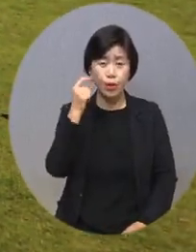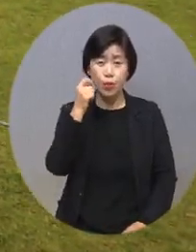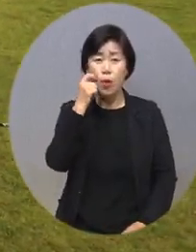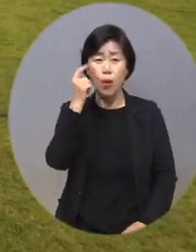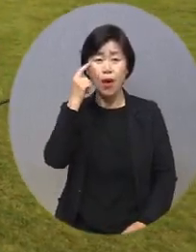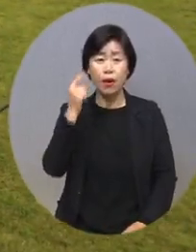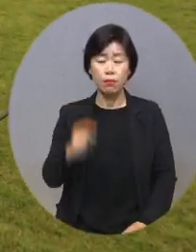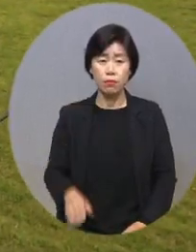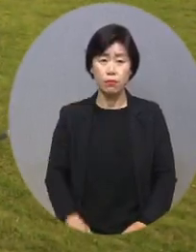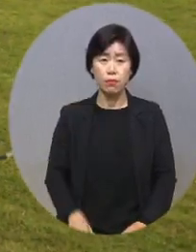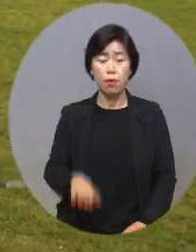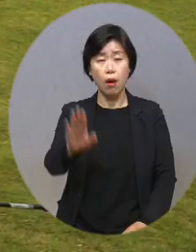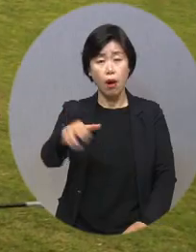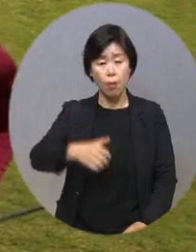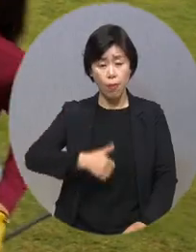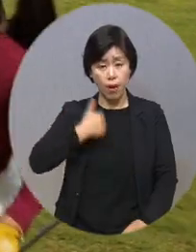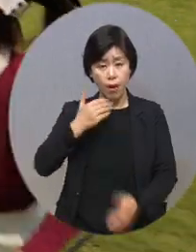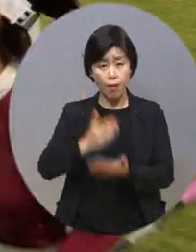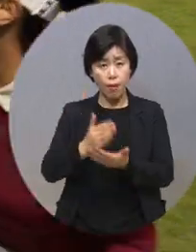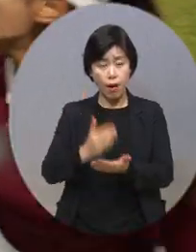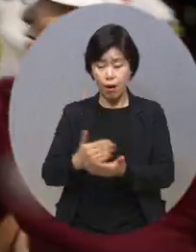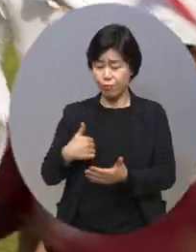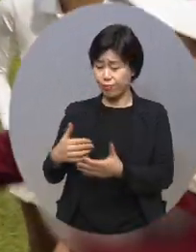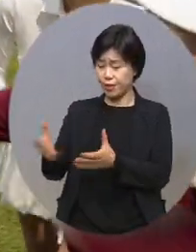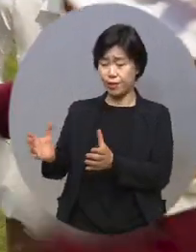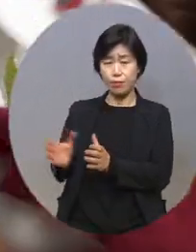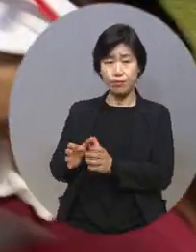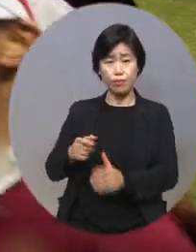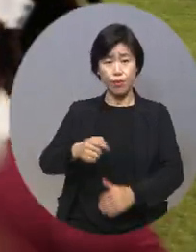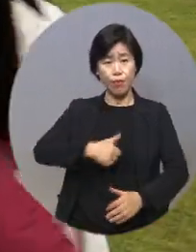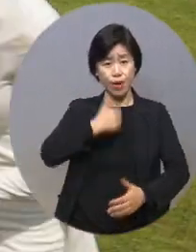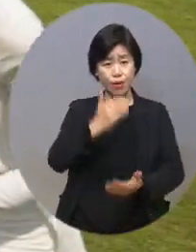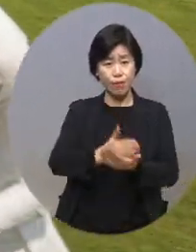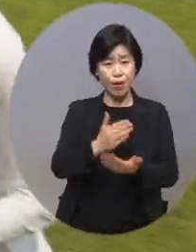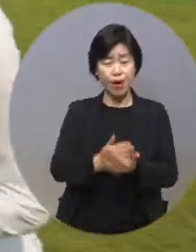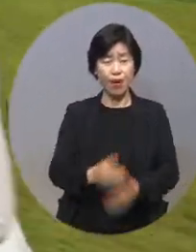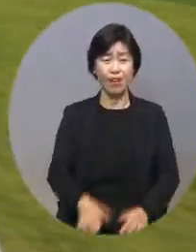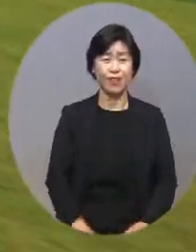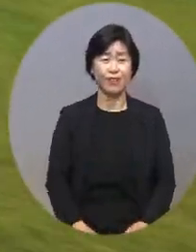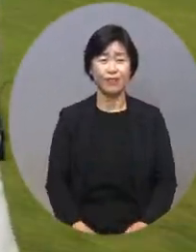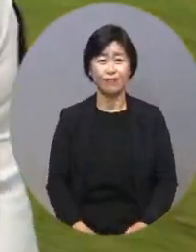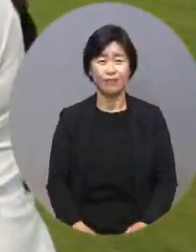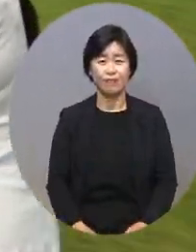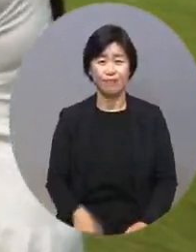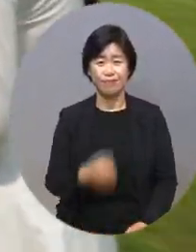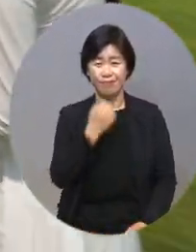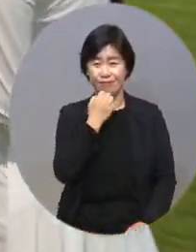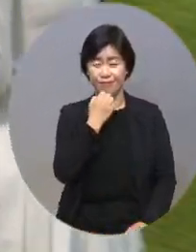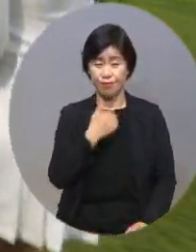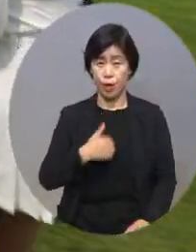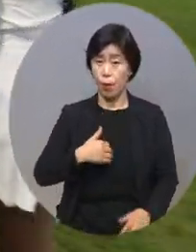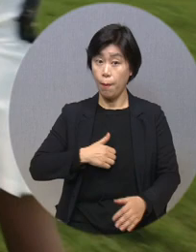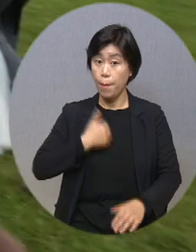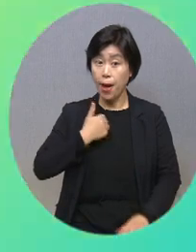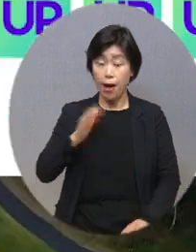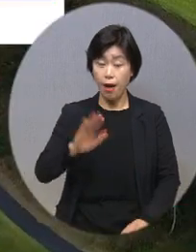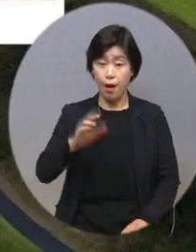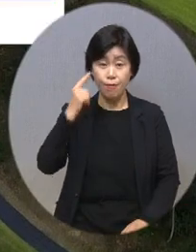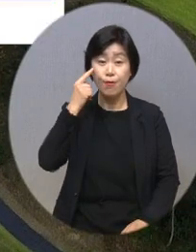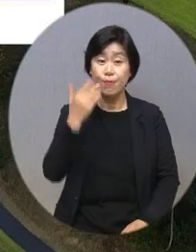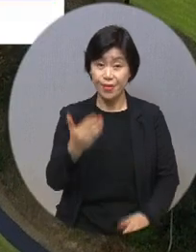왜 화를 내 우리 팀한테? 어, 화 안 냈어요. 그냥 오빠, 물어본 거야. 이 오빠 무서워요. 왜 그래 무섭게. 아니 저 화낸 거 아니에요. 그냥 물어본 거예요. 물어본